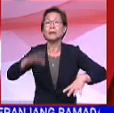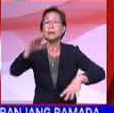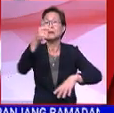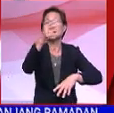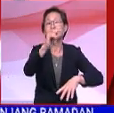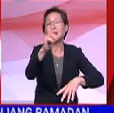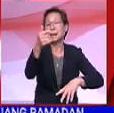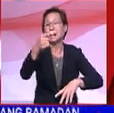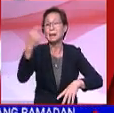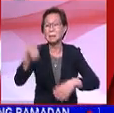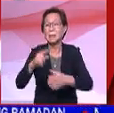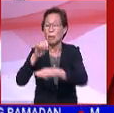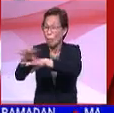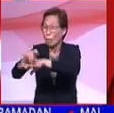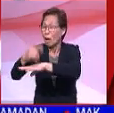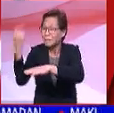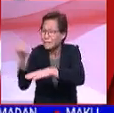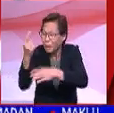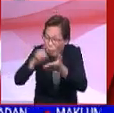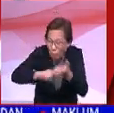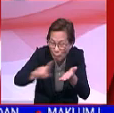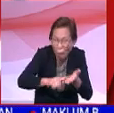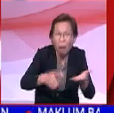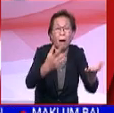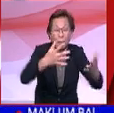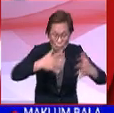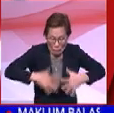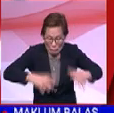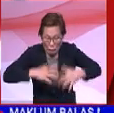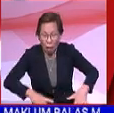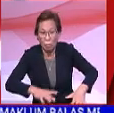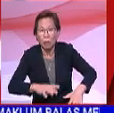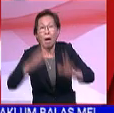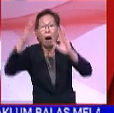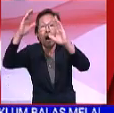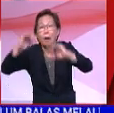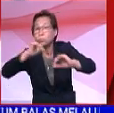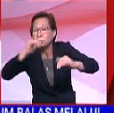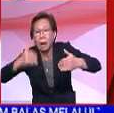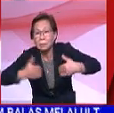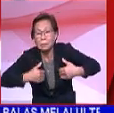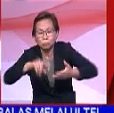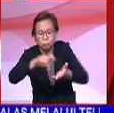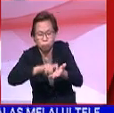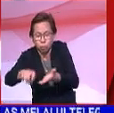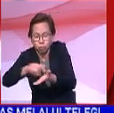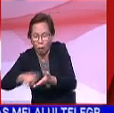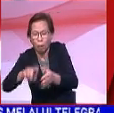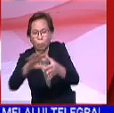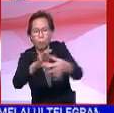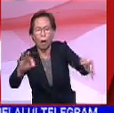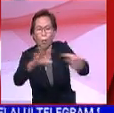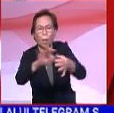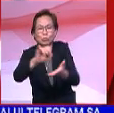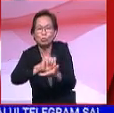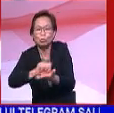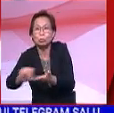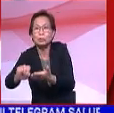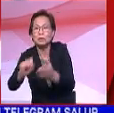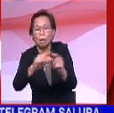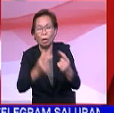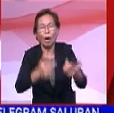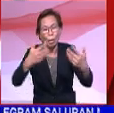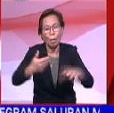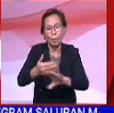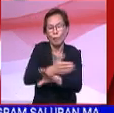dinasihat sentiasa memeriksa terlebih dahulu setiap jenis pakaian agar tidak mempunyai sebarang cetakan ayat suci Al-Quran sebelum